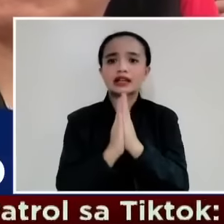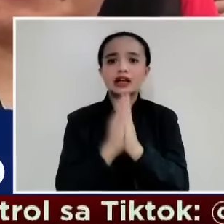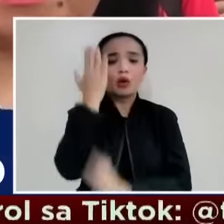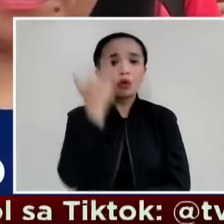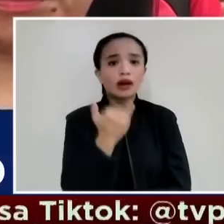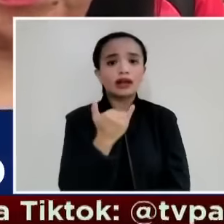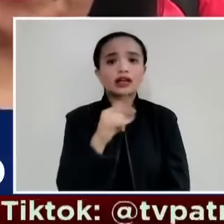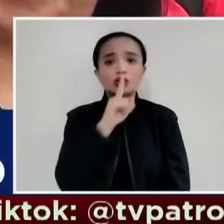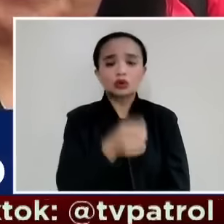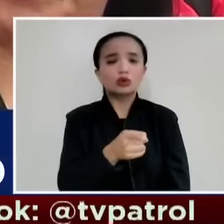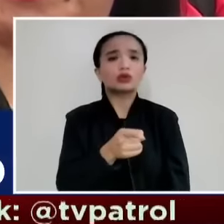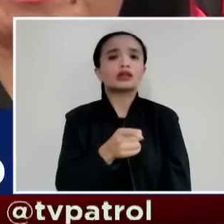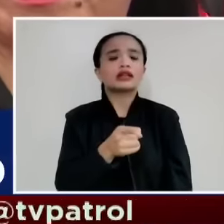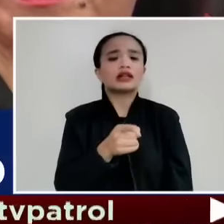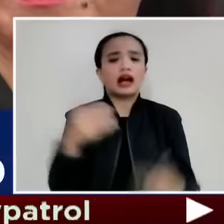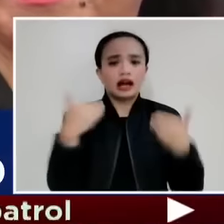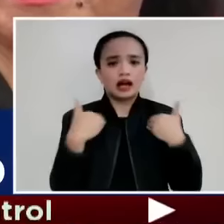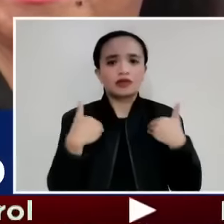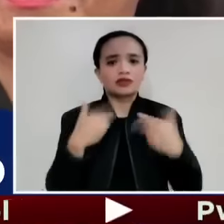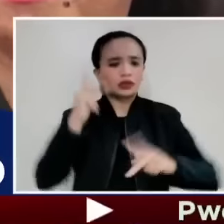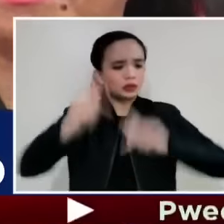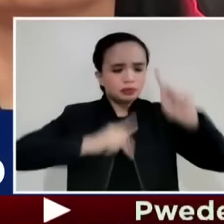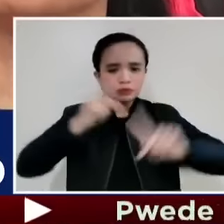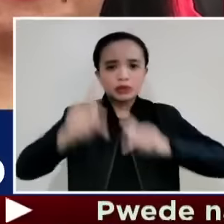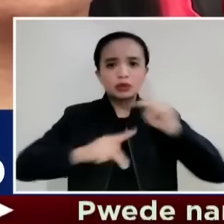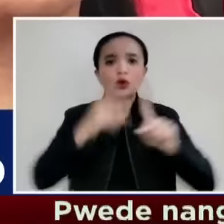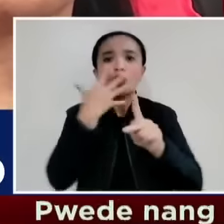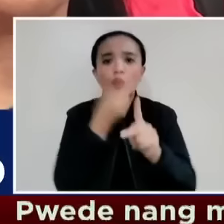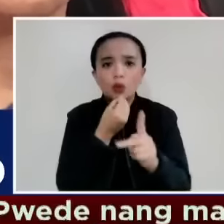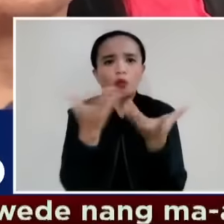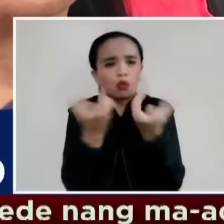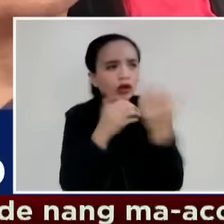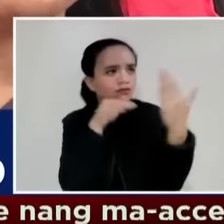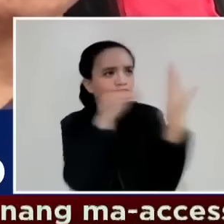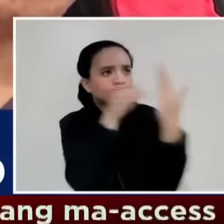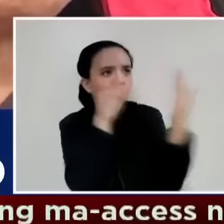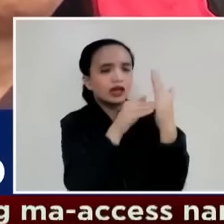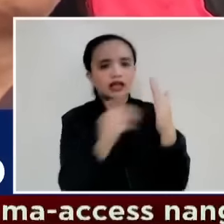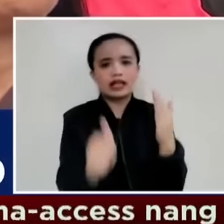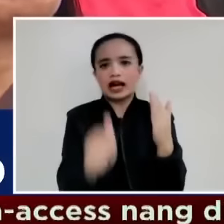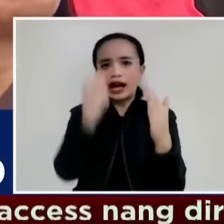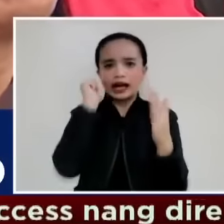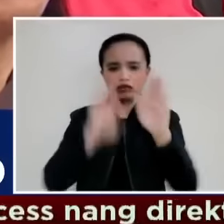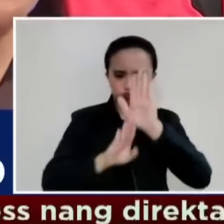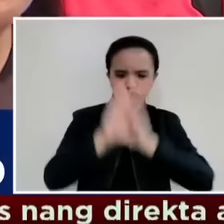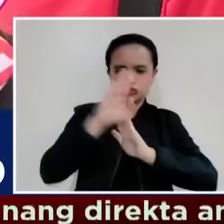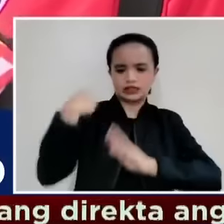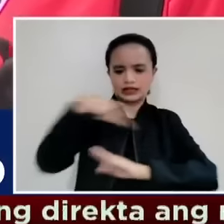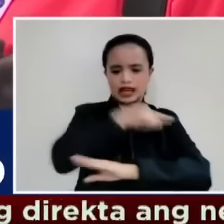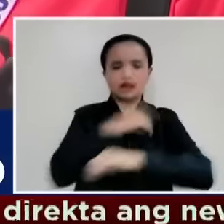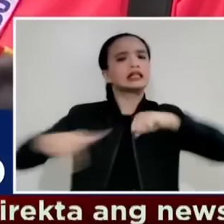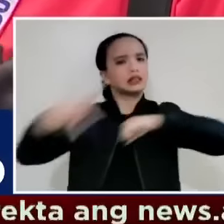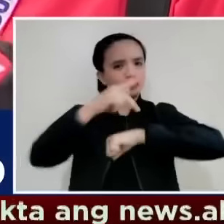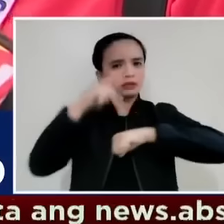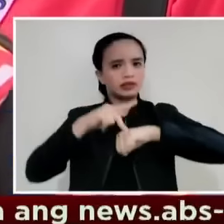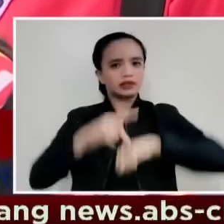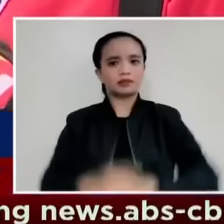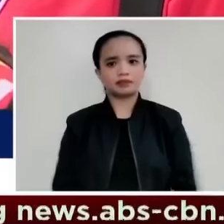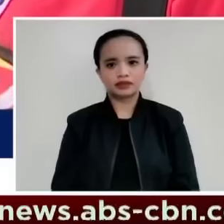talaga nawawala yung mga taong gustong kumontra at ayaw ng pag-unlad ng ating bansang Pilipinas.